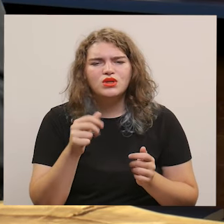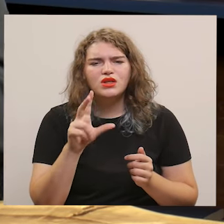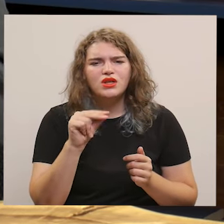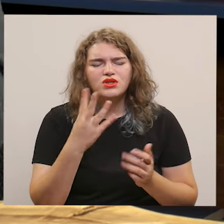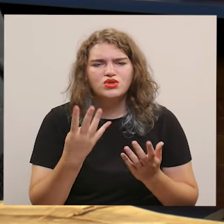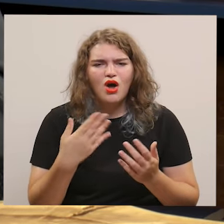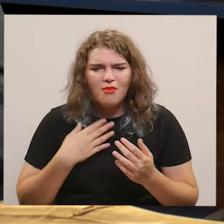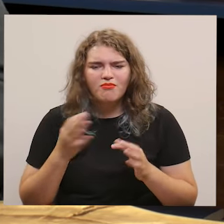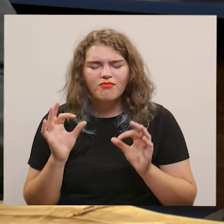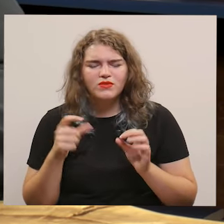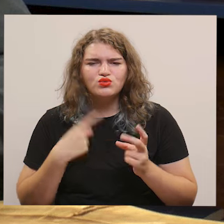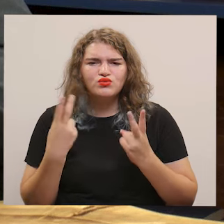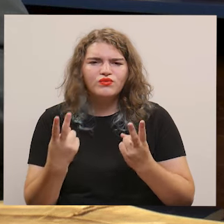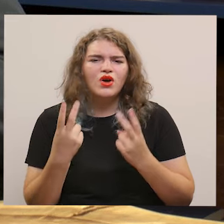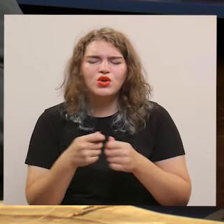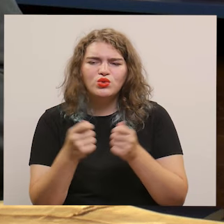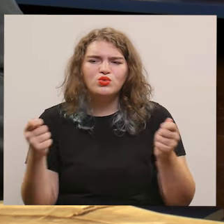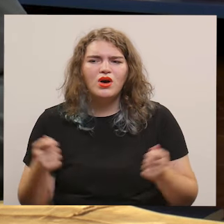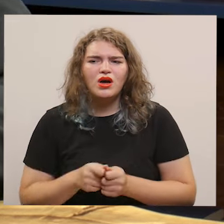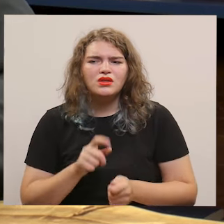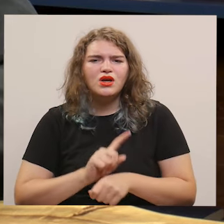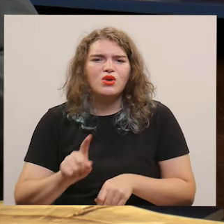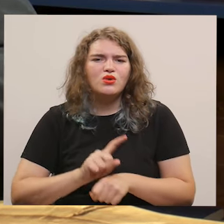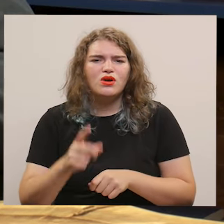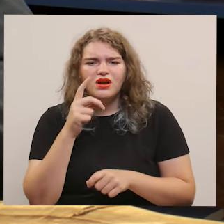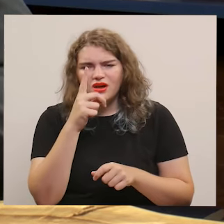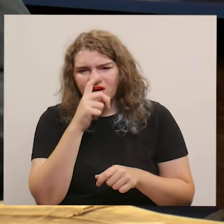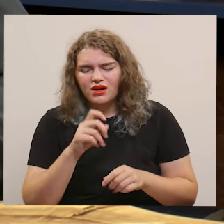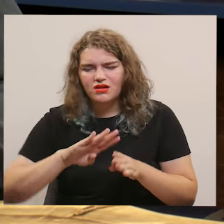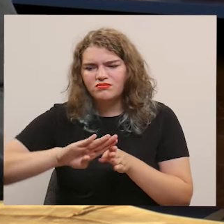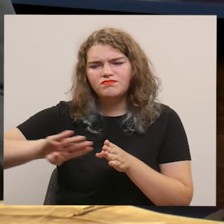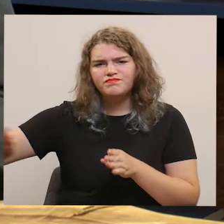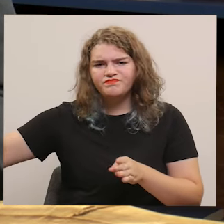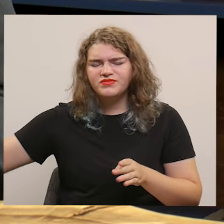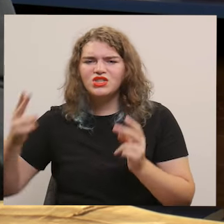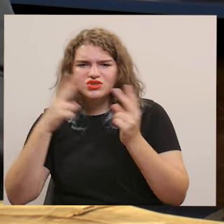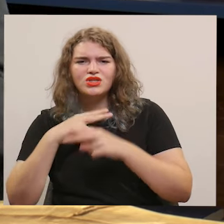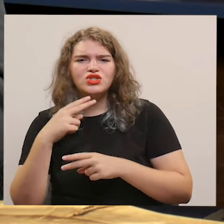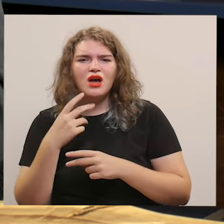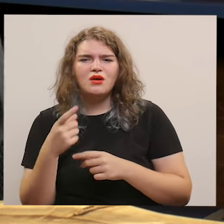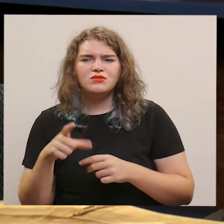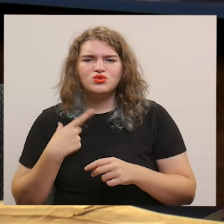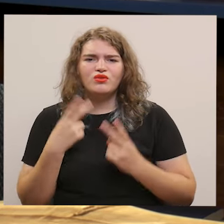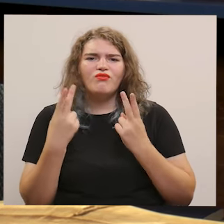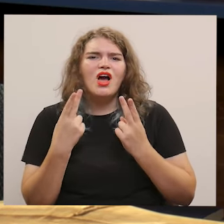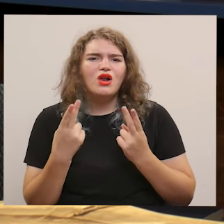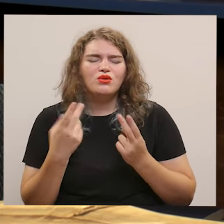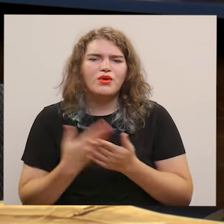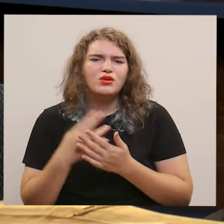ușor, ușor, cumva tot vălul acela se dădea la o parte, se dădea la o parte și îmi dădeam seama că cumva